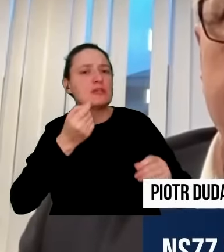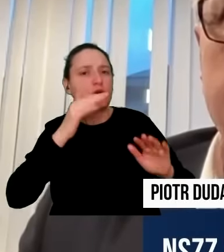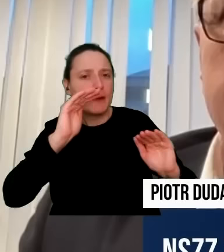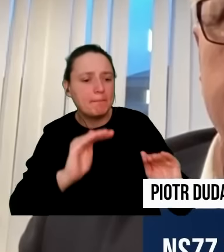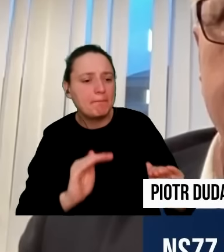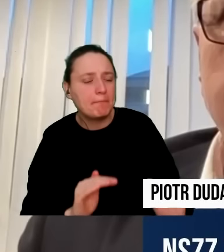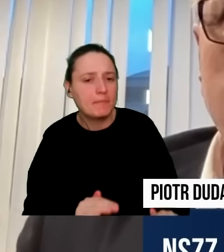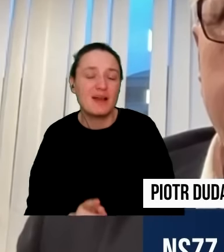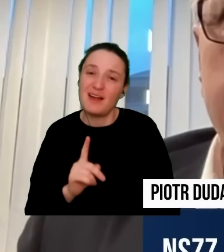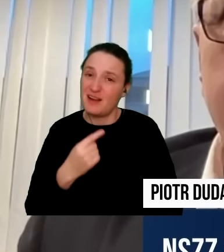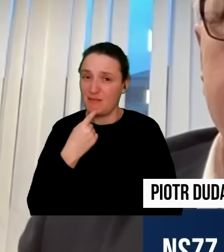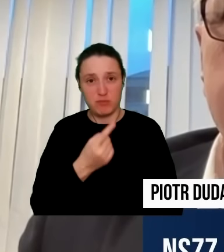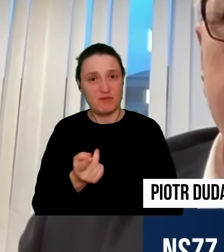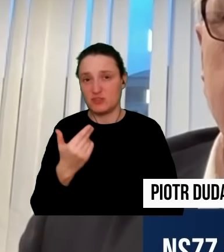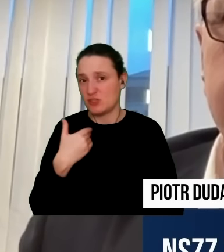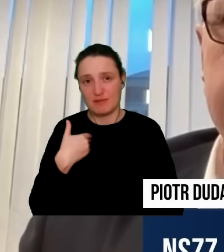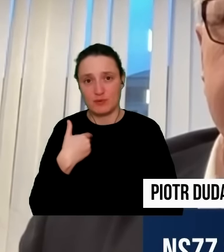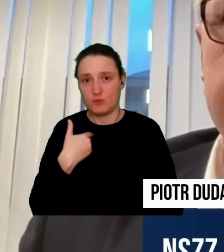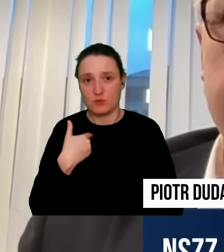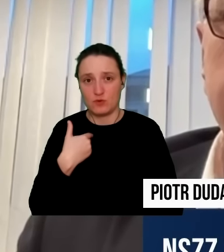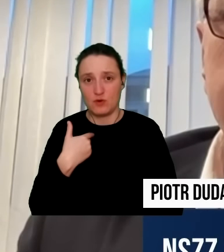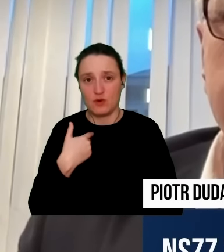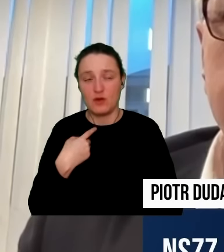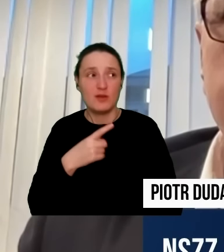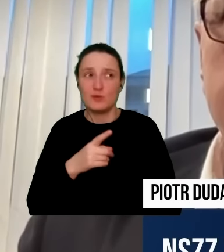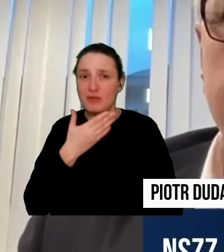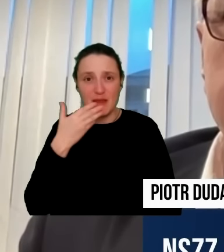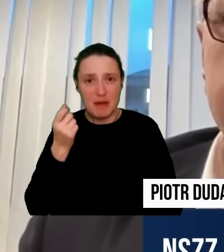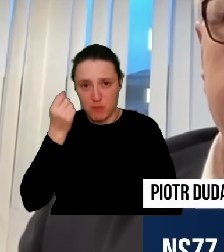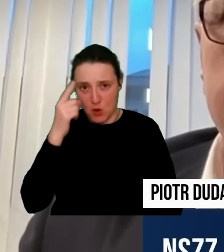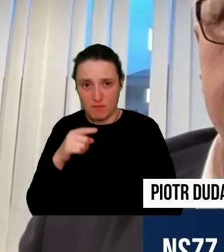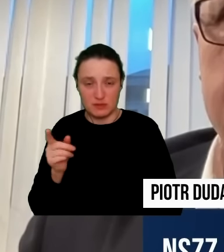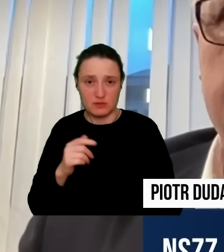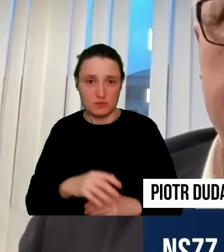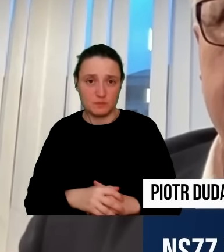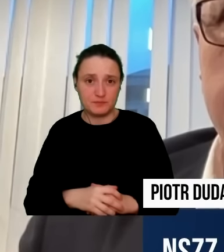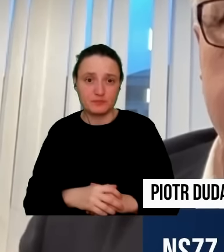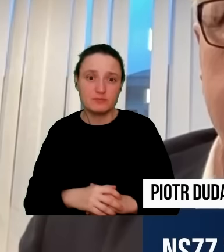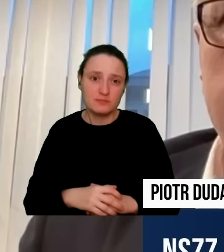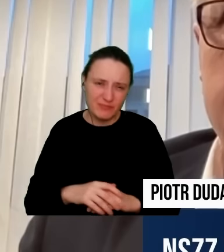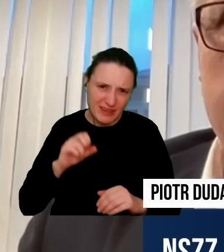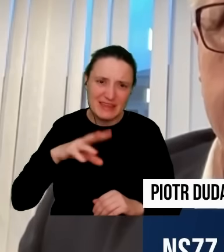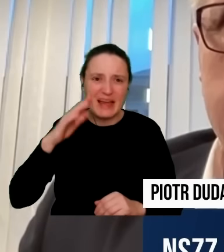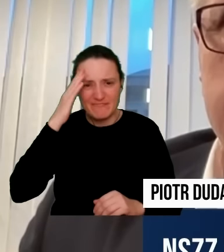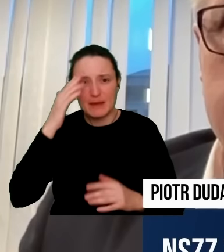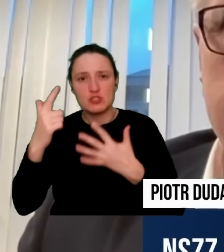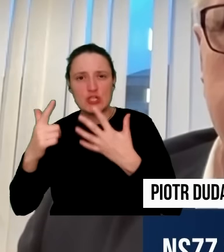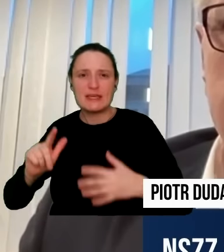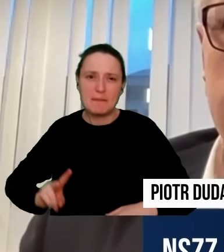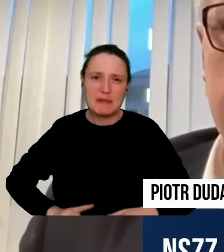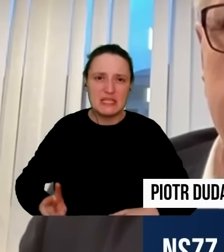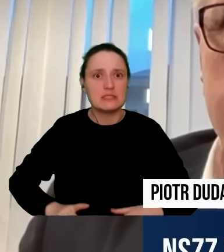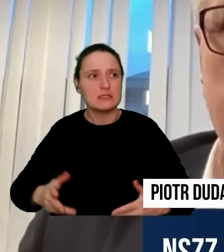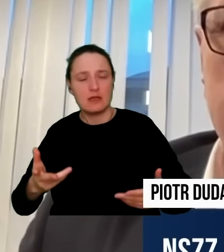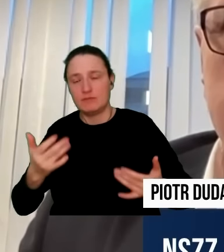powiedziałem wcześniej, no, tutaj nie ma żadnego pomysłu. Tam się miota tych 7 panów ministrów, czy ilu ich tam